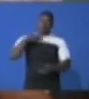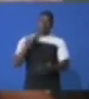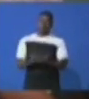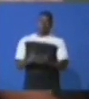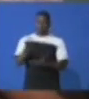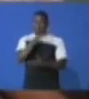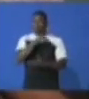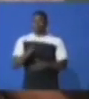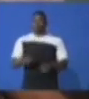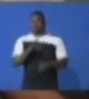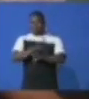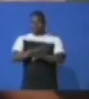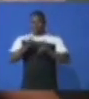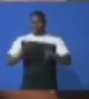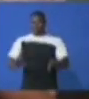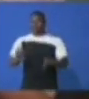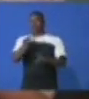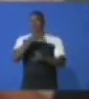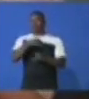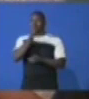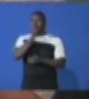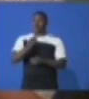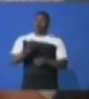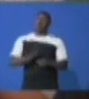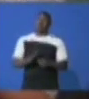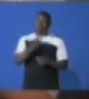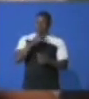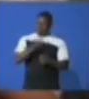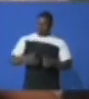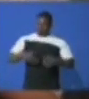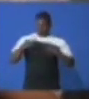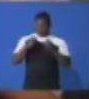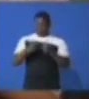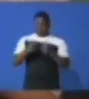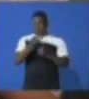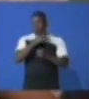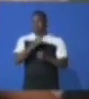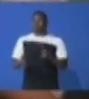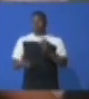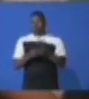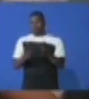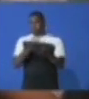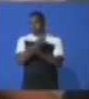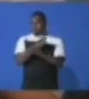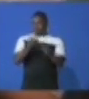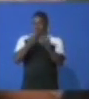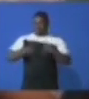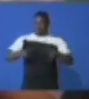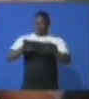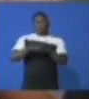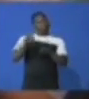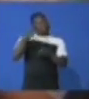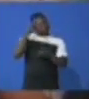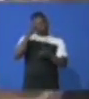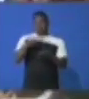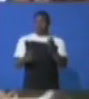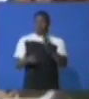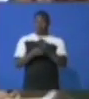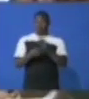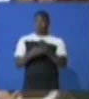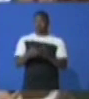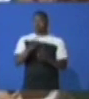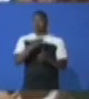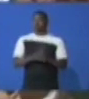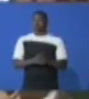la santé des banques est très importante pour la santé de l'économie. Si les banques se portent bien, l'économie se porte bien.